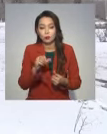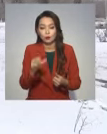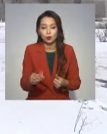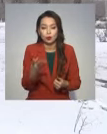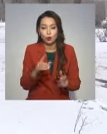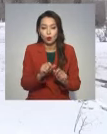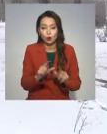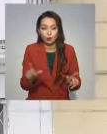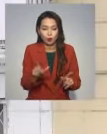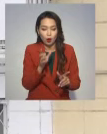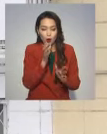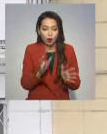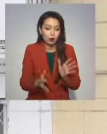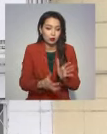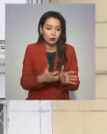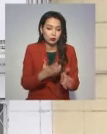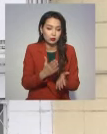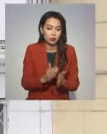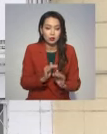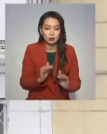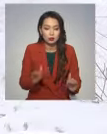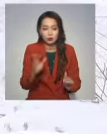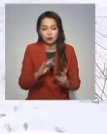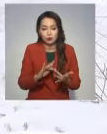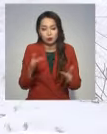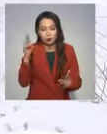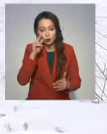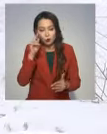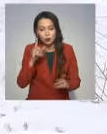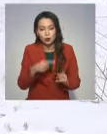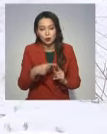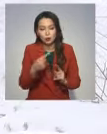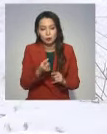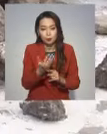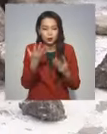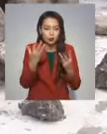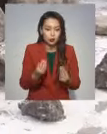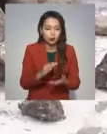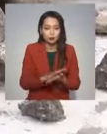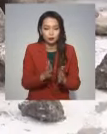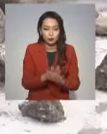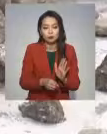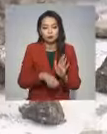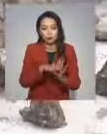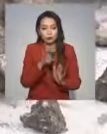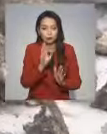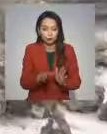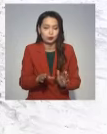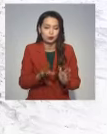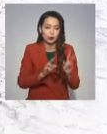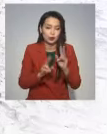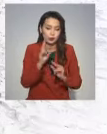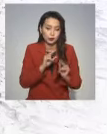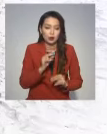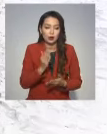мектеп жылуға жарымай отыр. Оқушылар қашықтан оқуға жіберілген. Десе де алдағы бірнеше күнде жағдай қалыпқа түседі деп отыр жауаптылар.